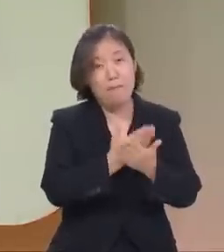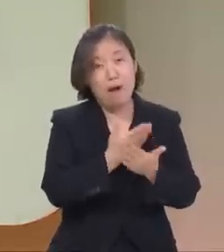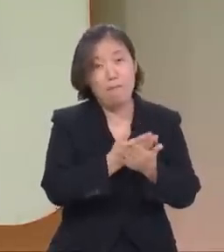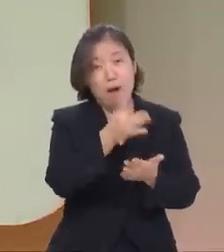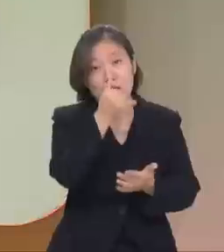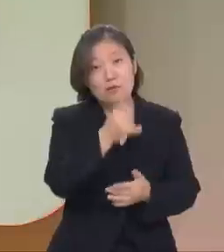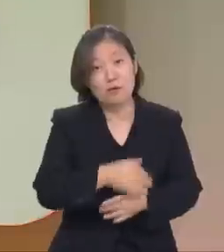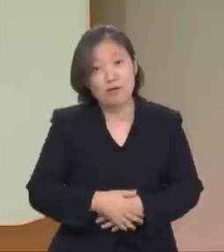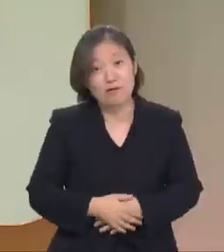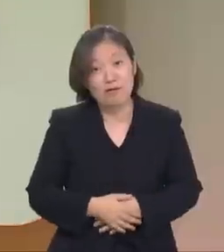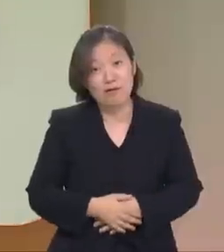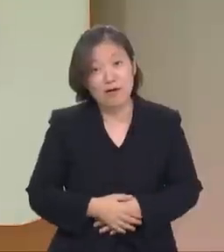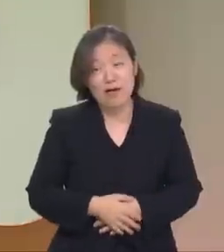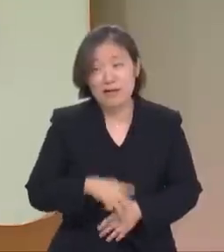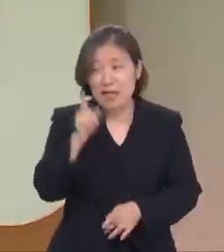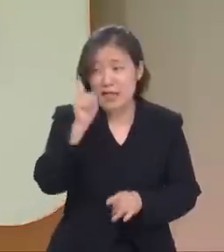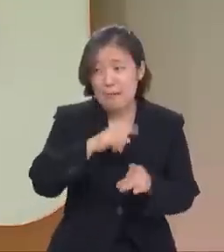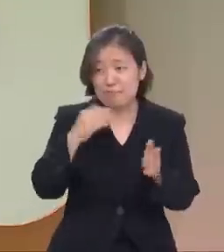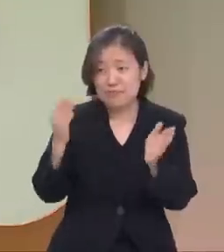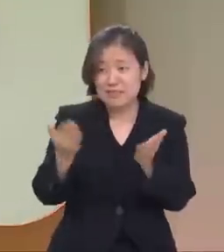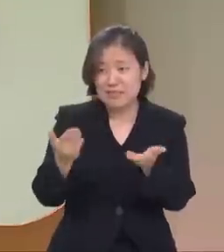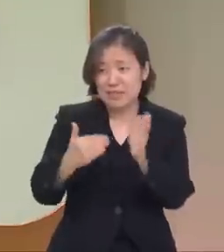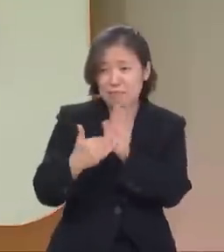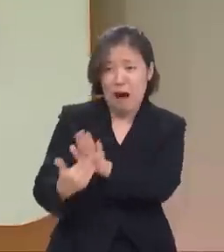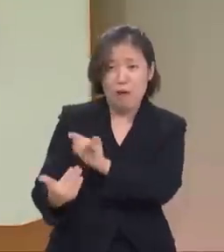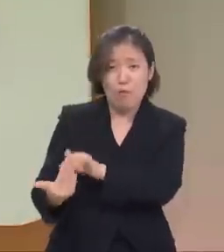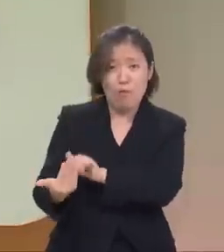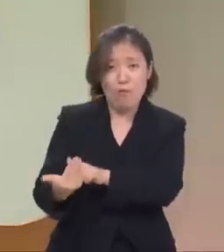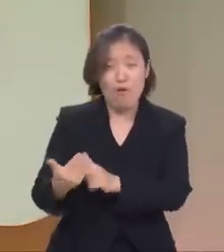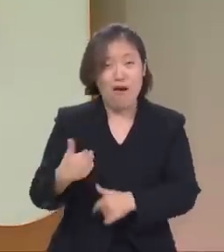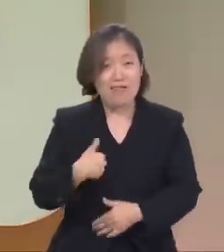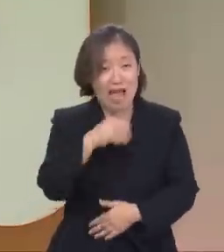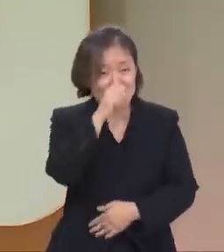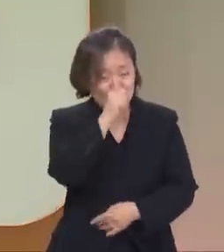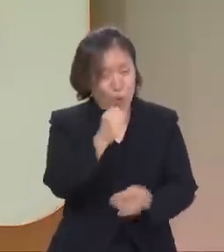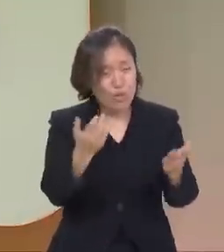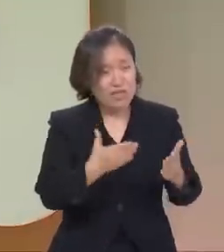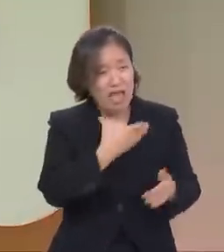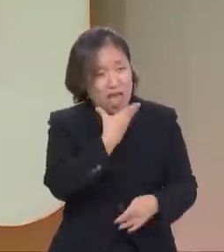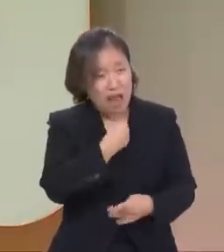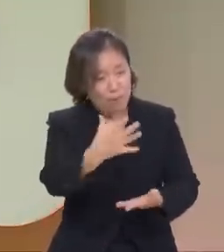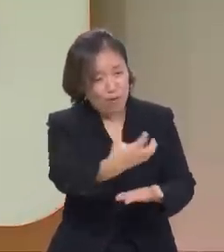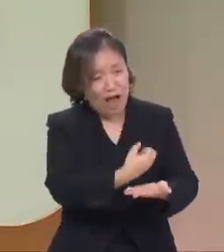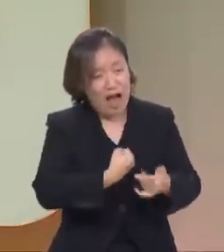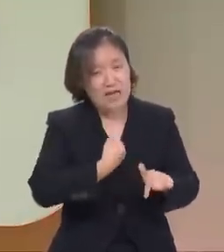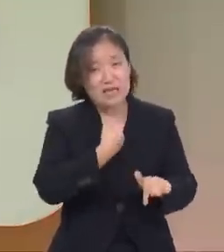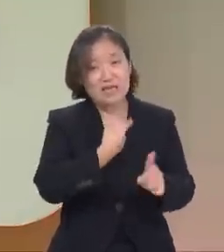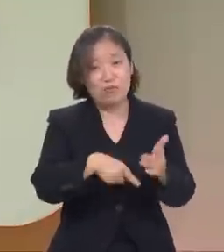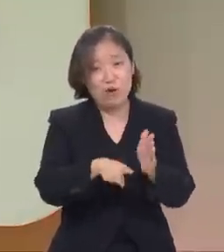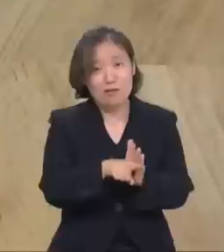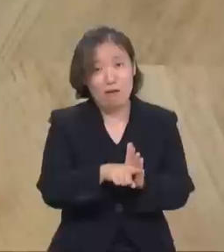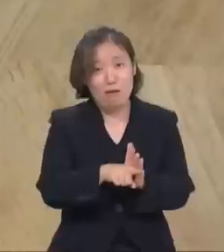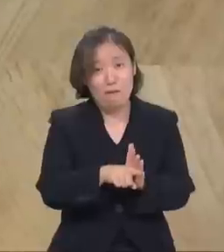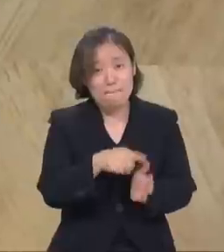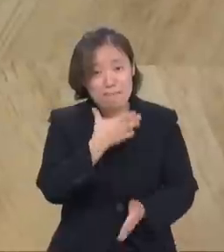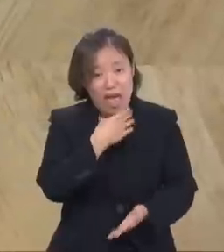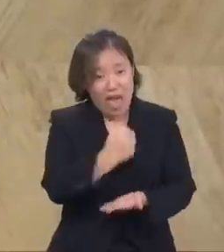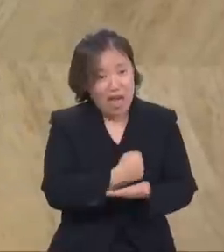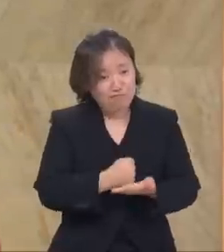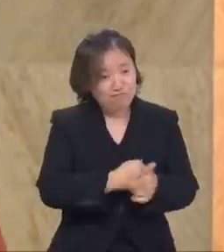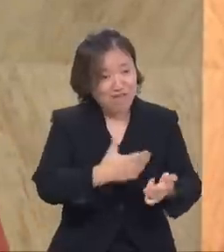그런 나쁜 것을 막고 좋은 그런 어떤 행복을 얻기 위해서 행운을 얻기